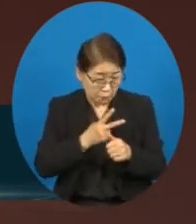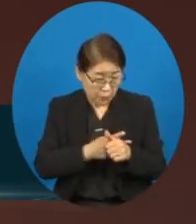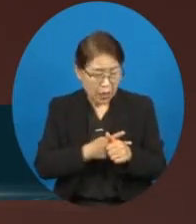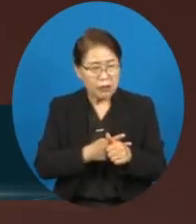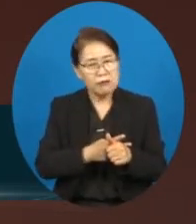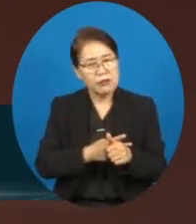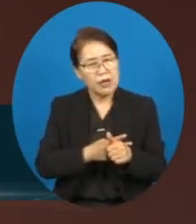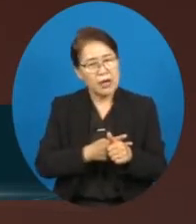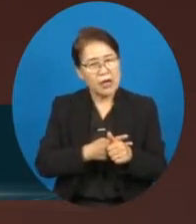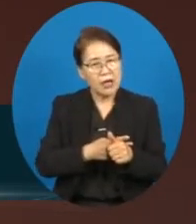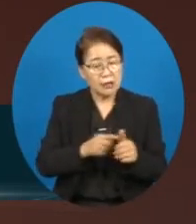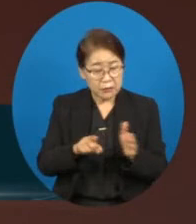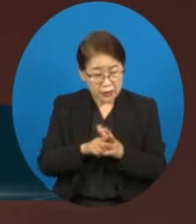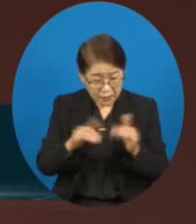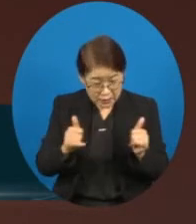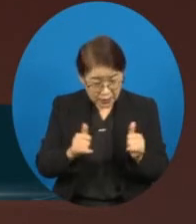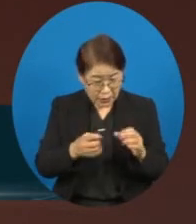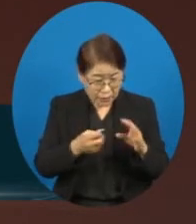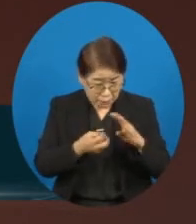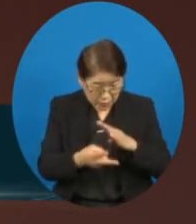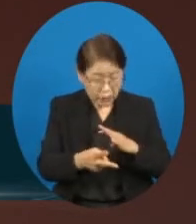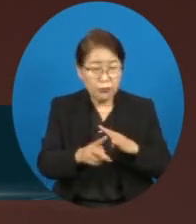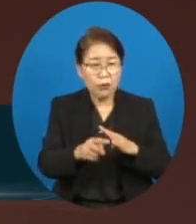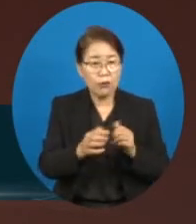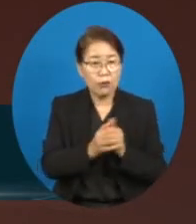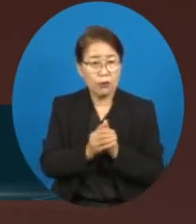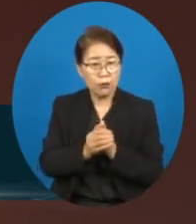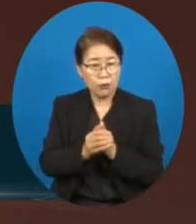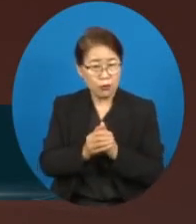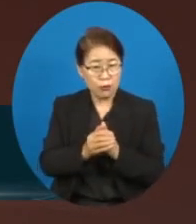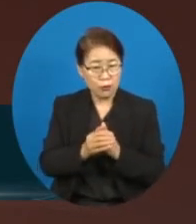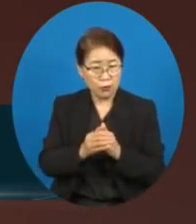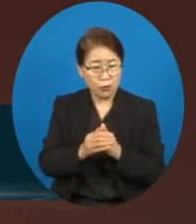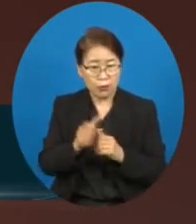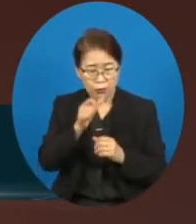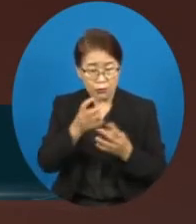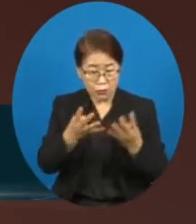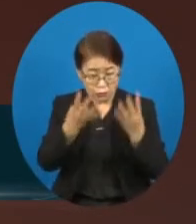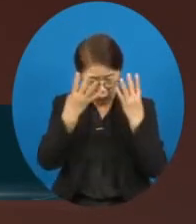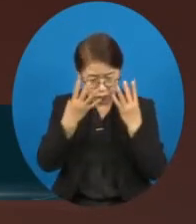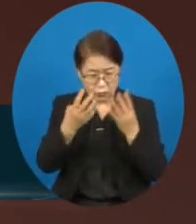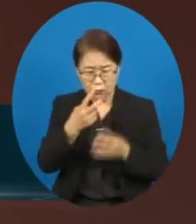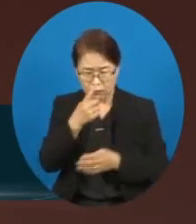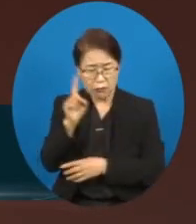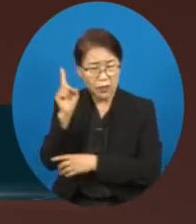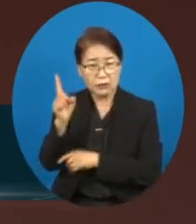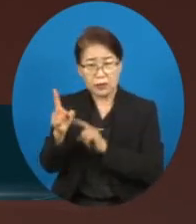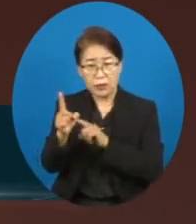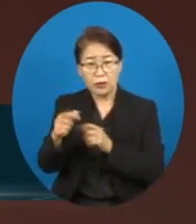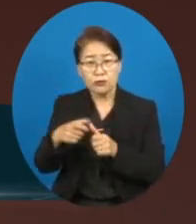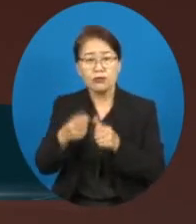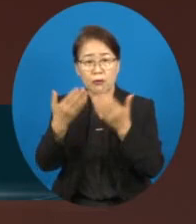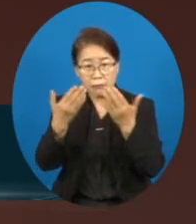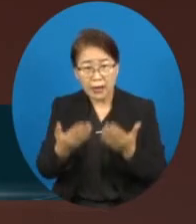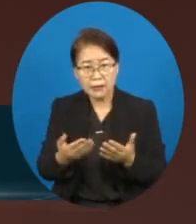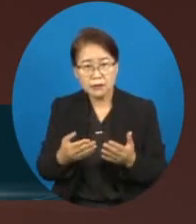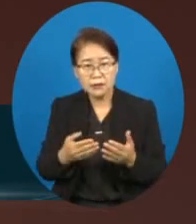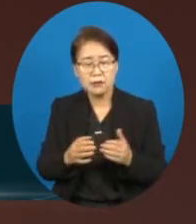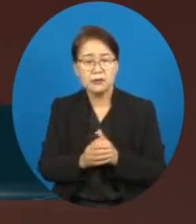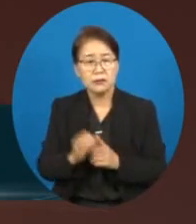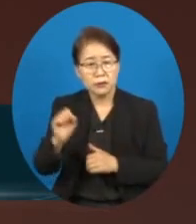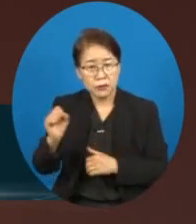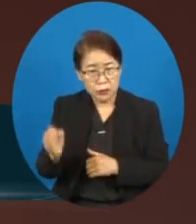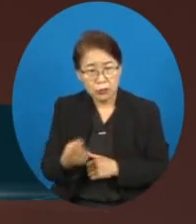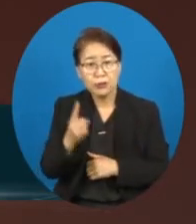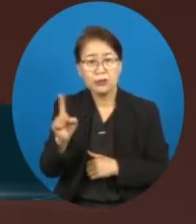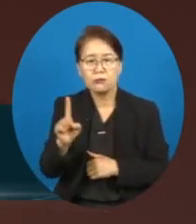통해서 그 빌립보 지방의 간수가 구원을 받은 것처럼 누군가가 내게 다가와서 그 복음을